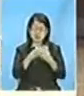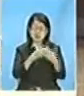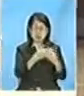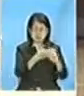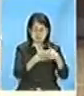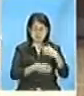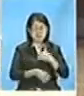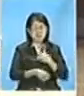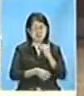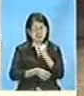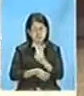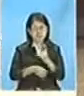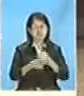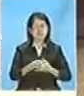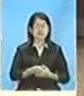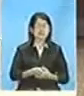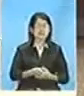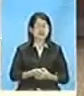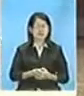รา